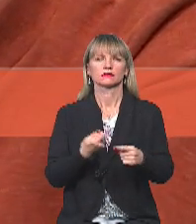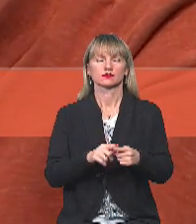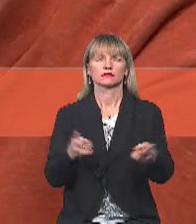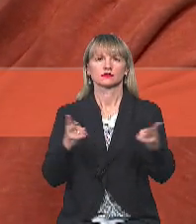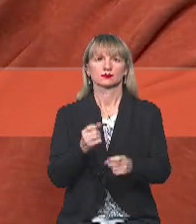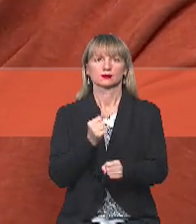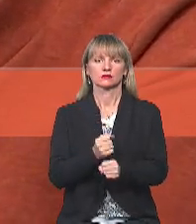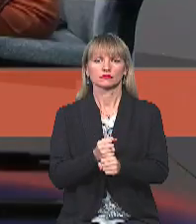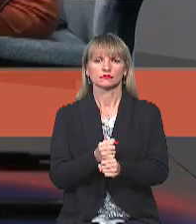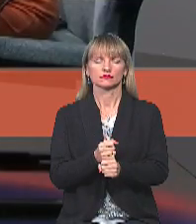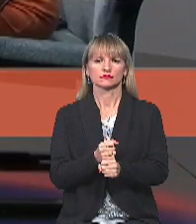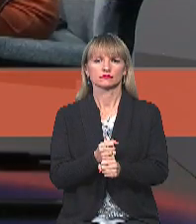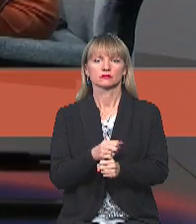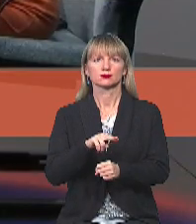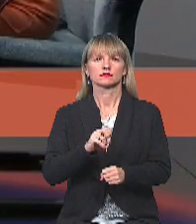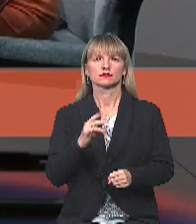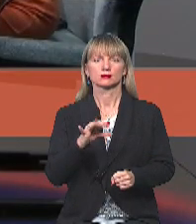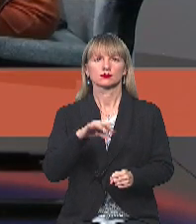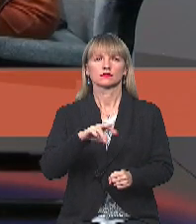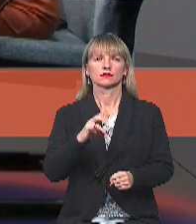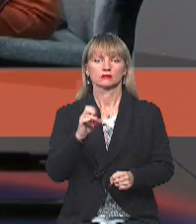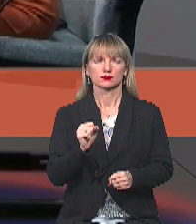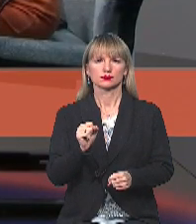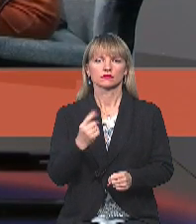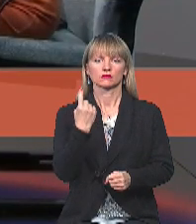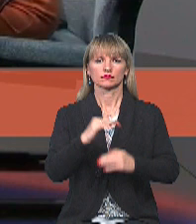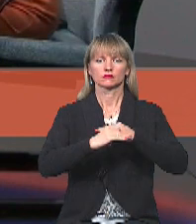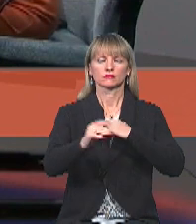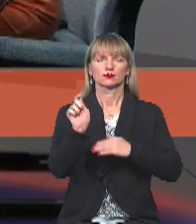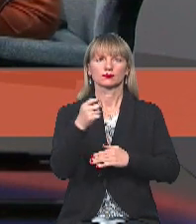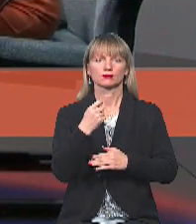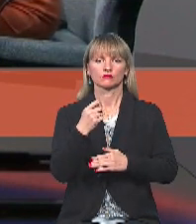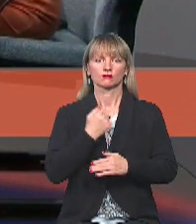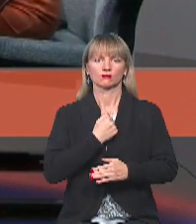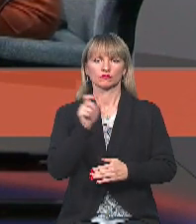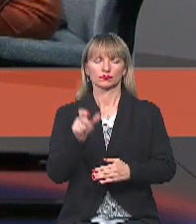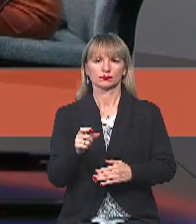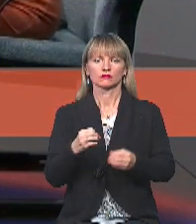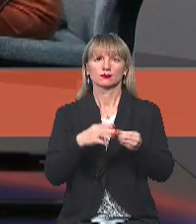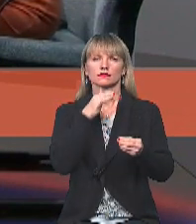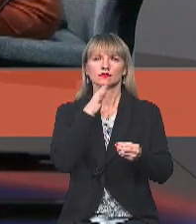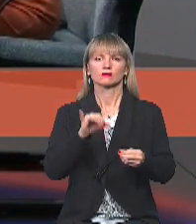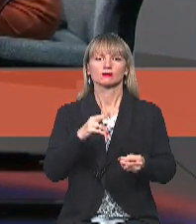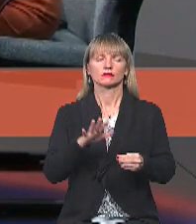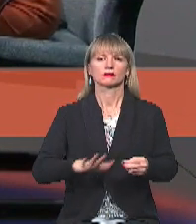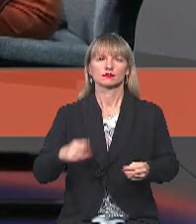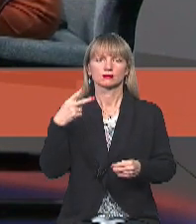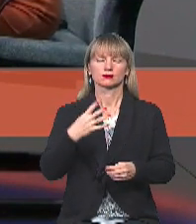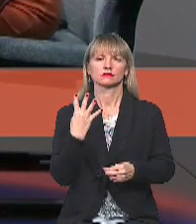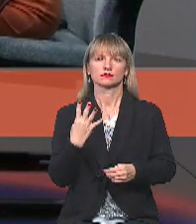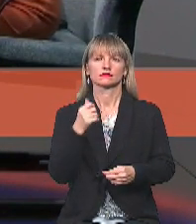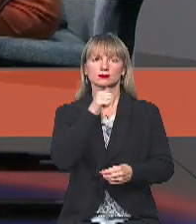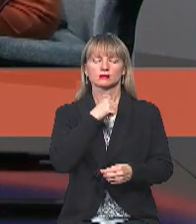треба робити. Пані Олена, один в полі воїн. 15 років від Майдану